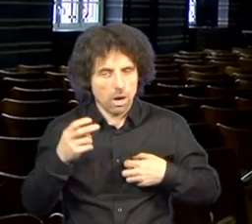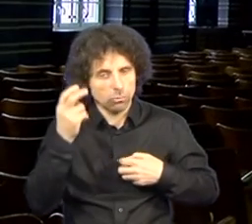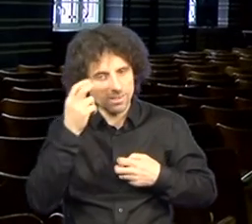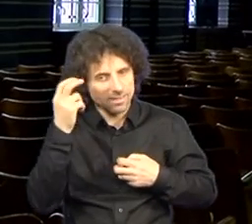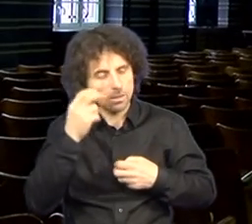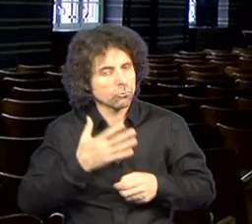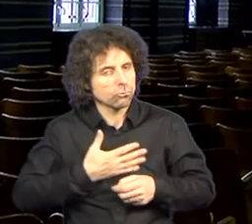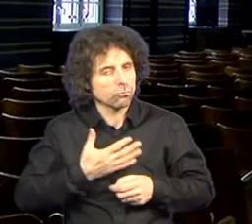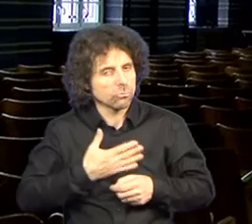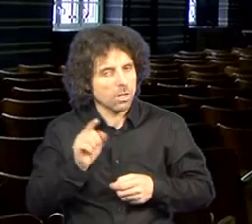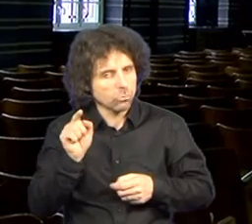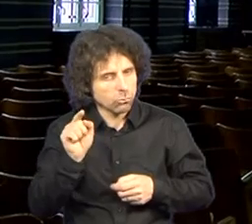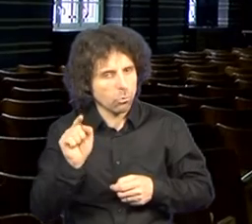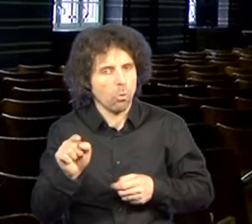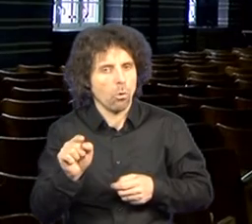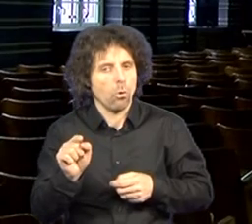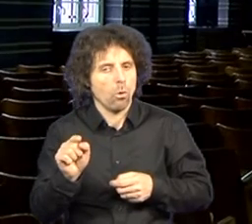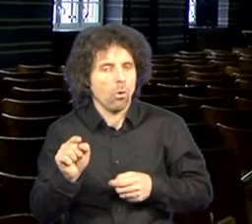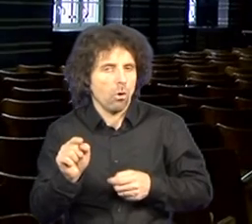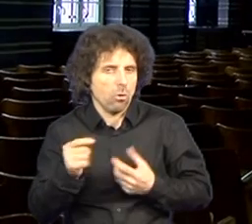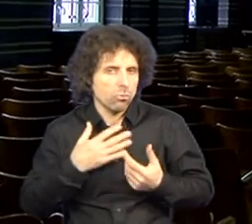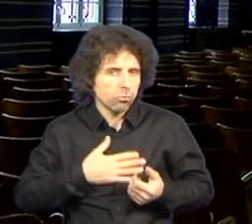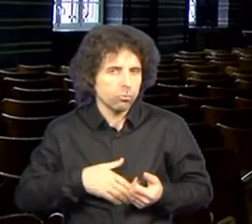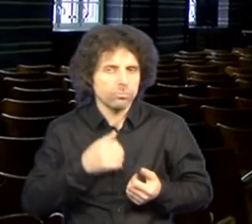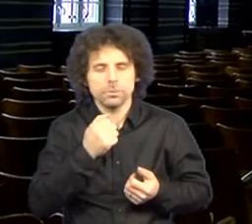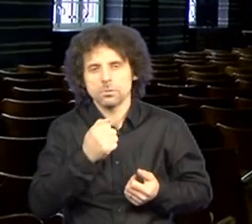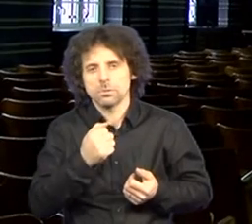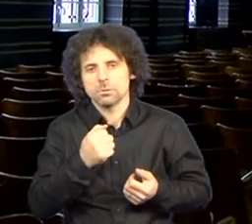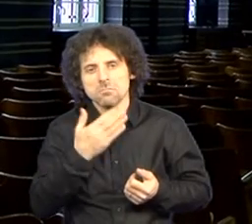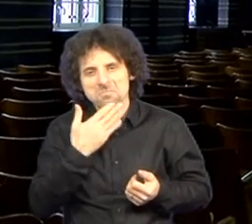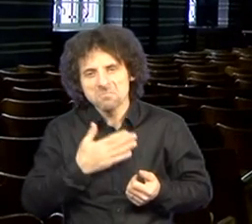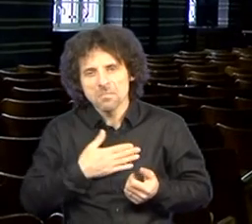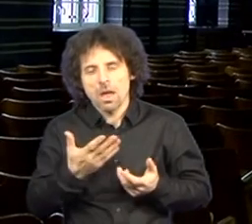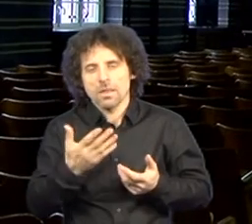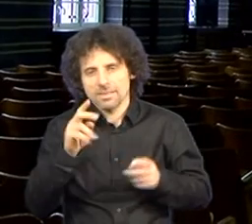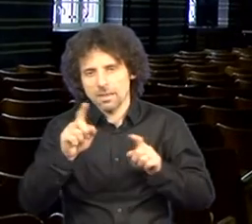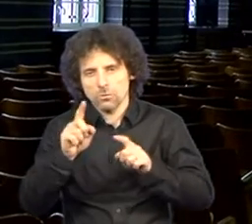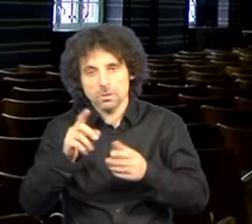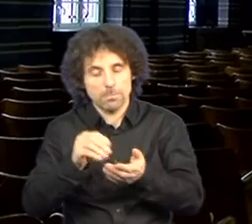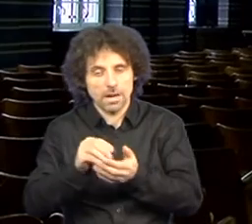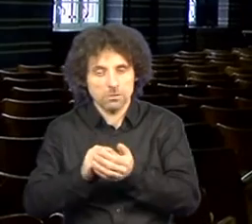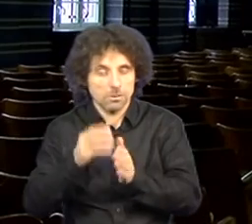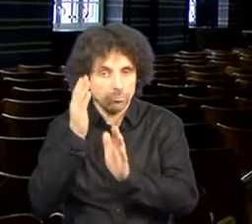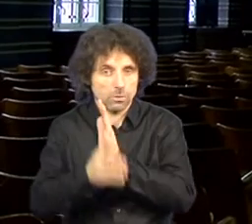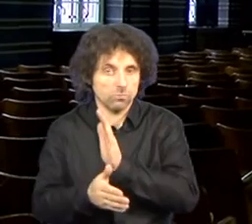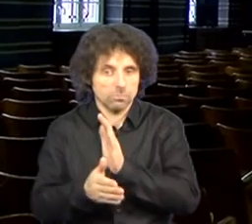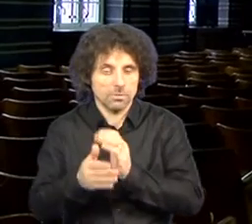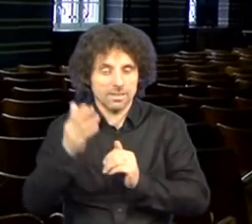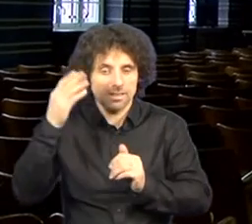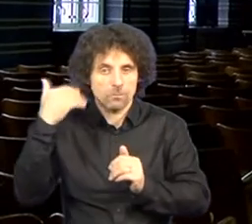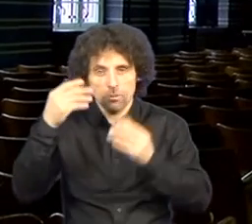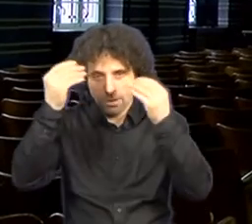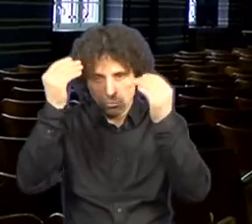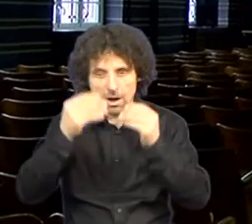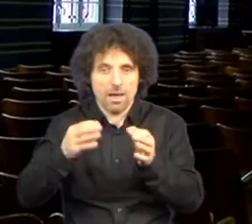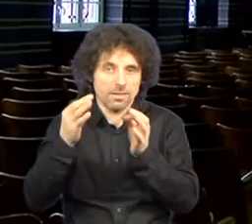i czuje, że to jest coś, co ma znaczenie coraz bardziej praktyczne. Po prostu, kiedyś to była nauka,